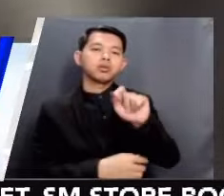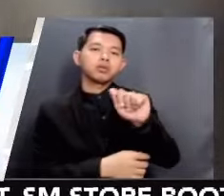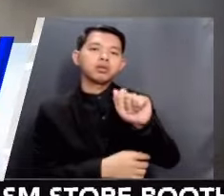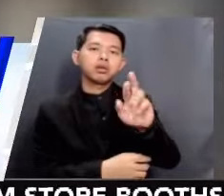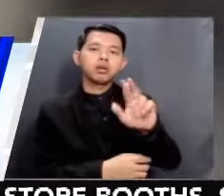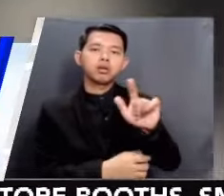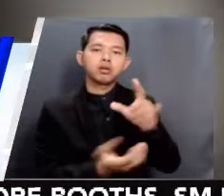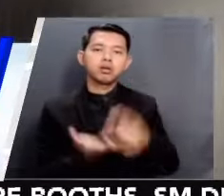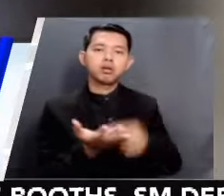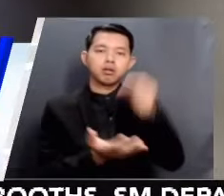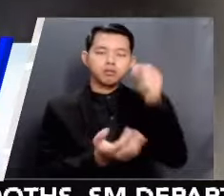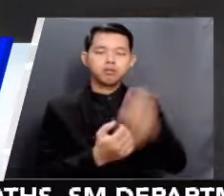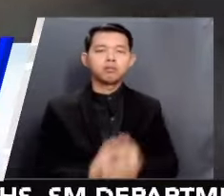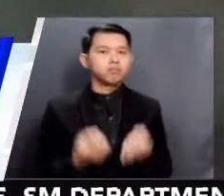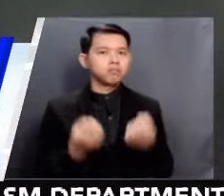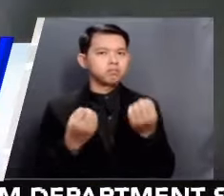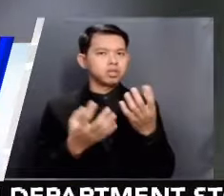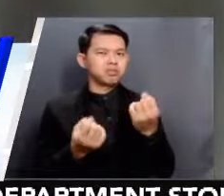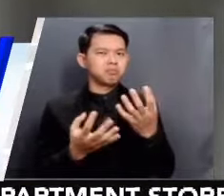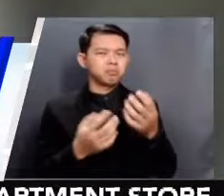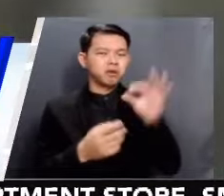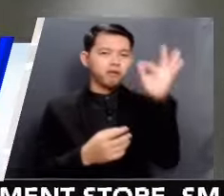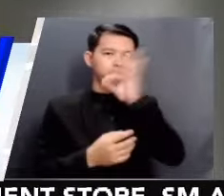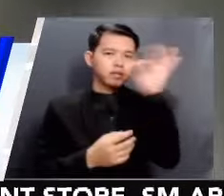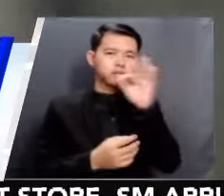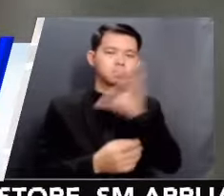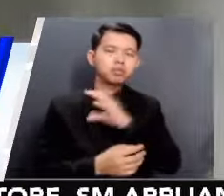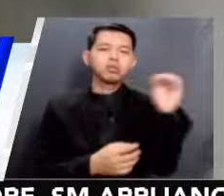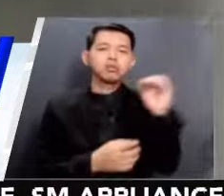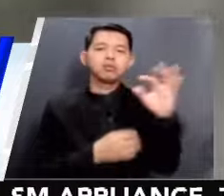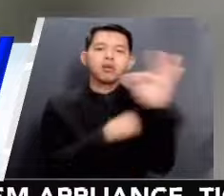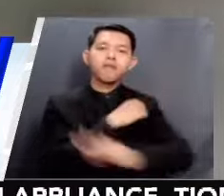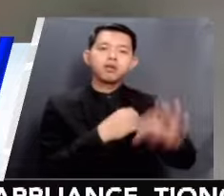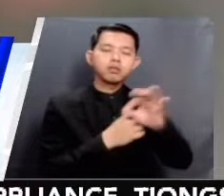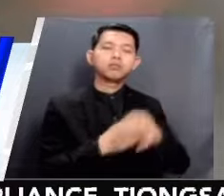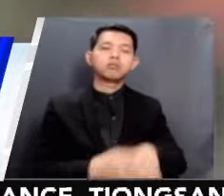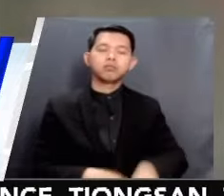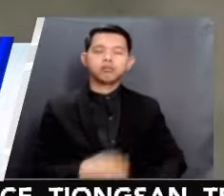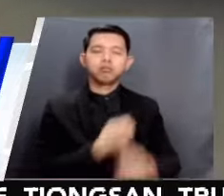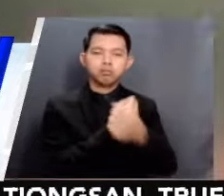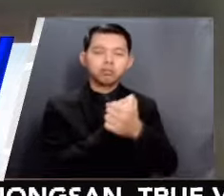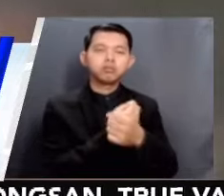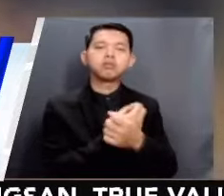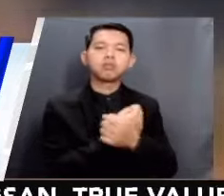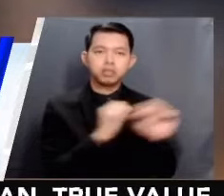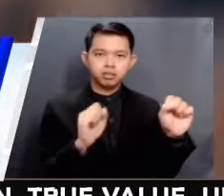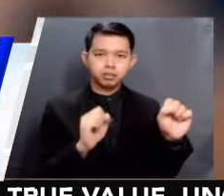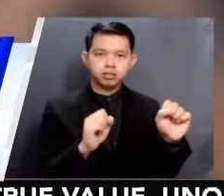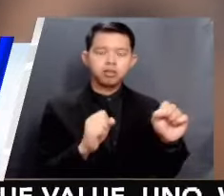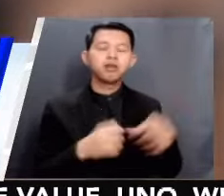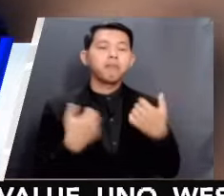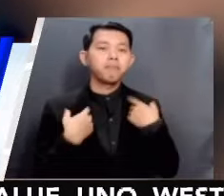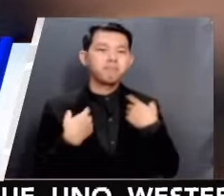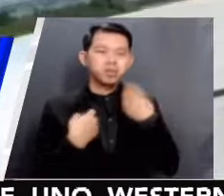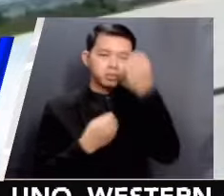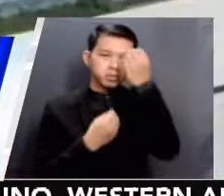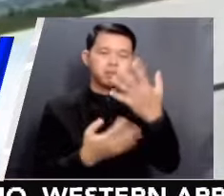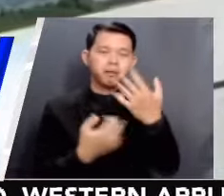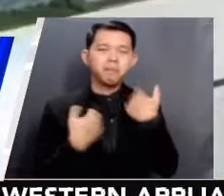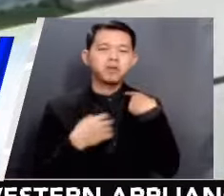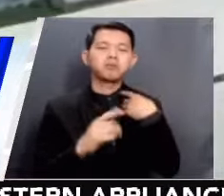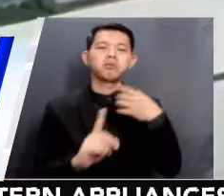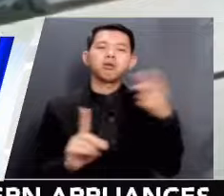at dayuhan ang nasagip sa raid na ikinasanang makatakas ang isa pang Vietnamese doon at nagsumbong ng pananakit at illegal detention.